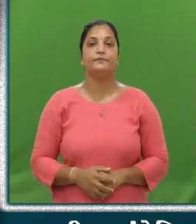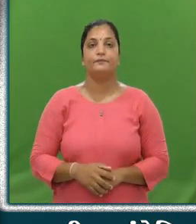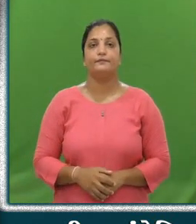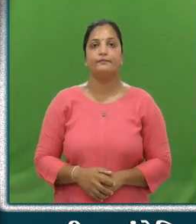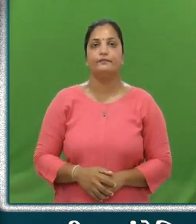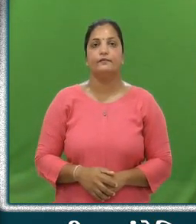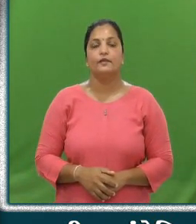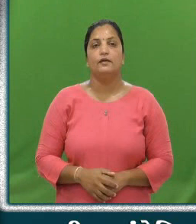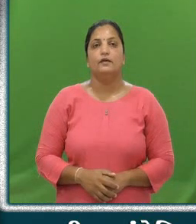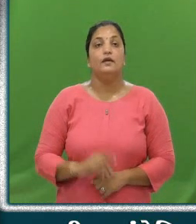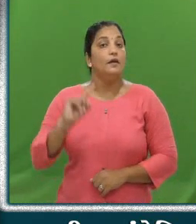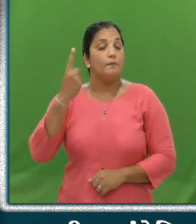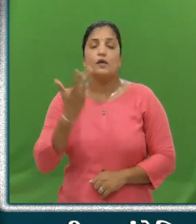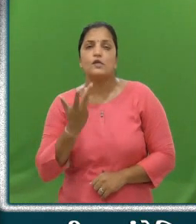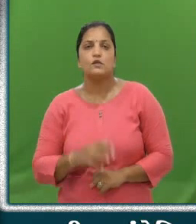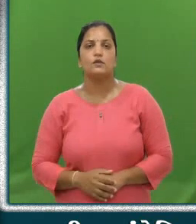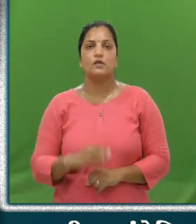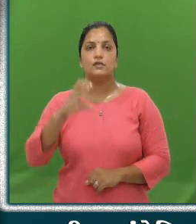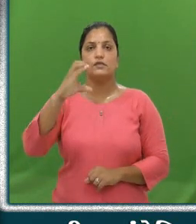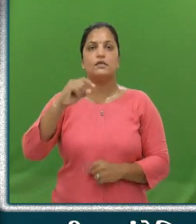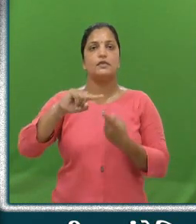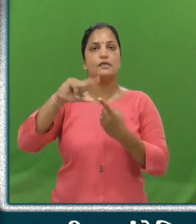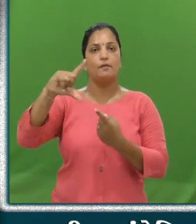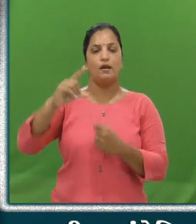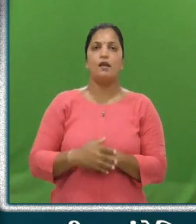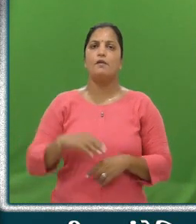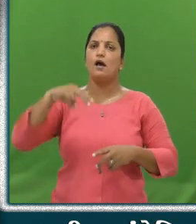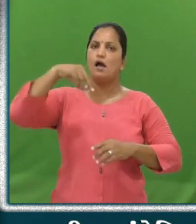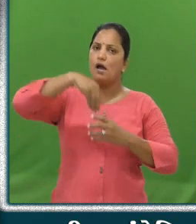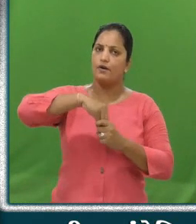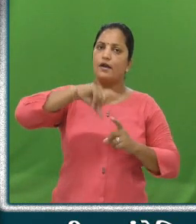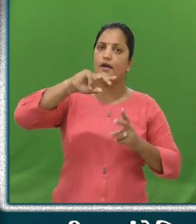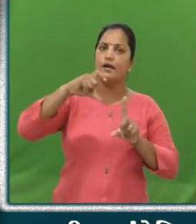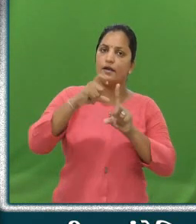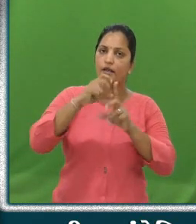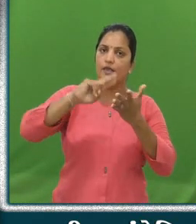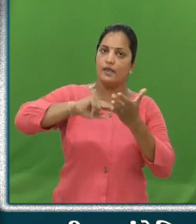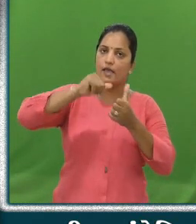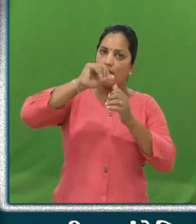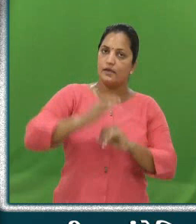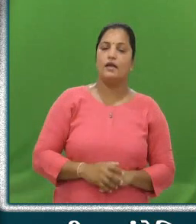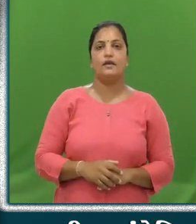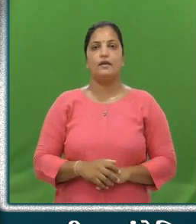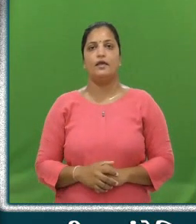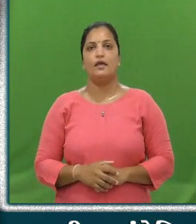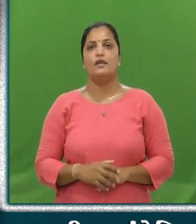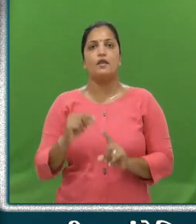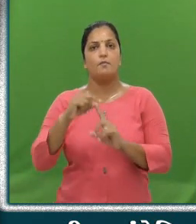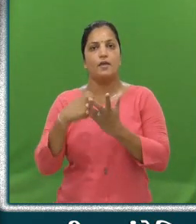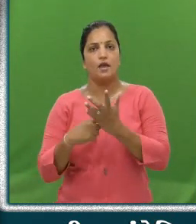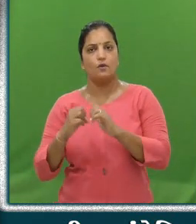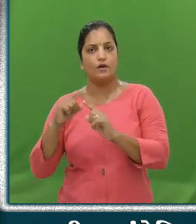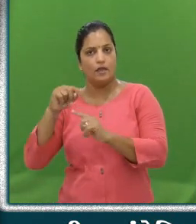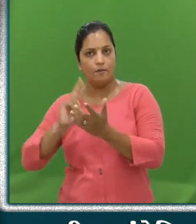જોવાની છે તો શું છે કોષની અંદર જે કહેવામાં આવે છે ડીએનએ એટલે કે ડીઓક્સીરિબોઝ